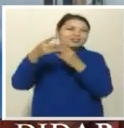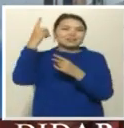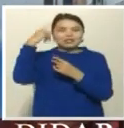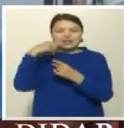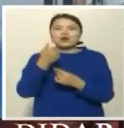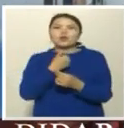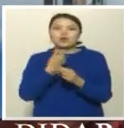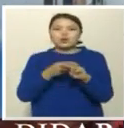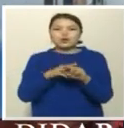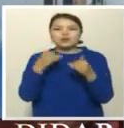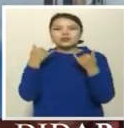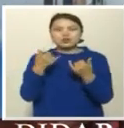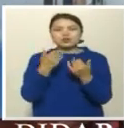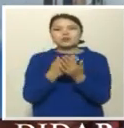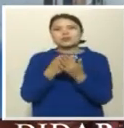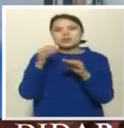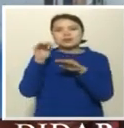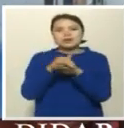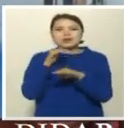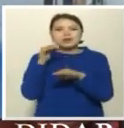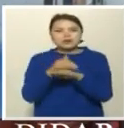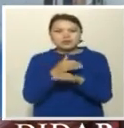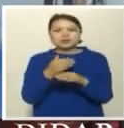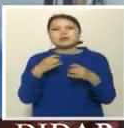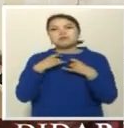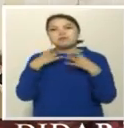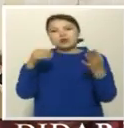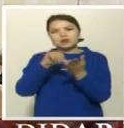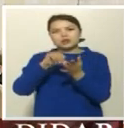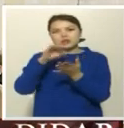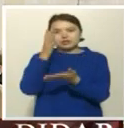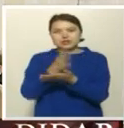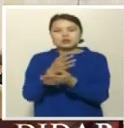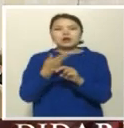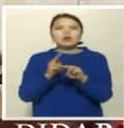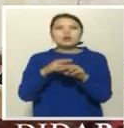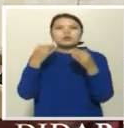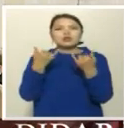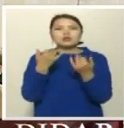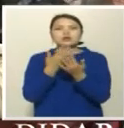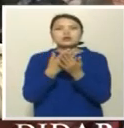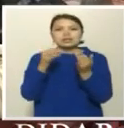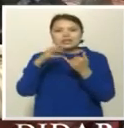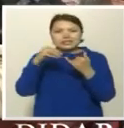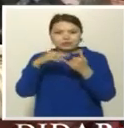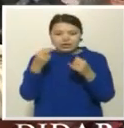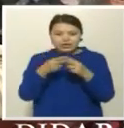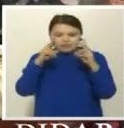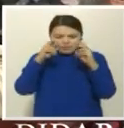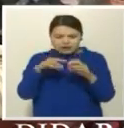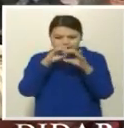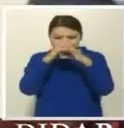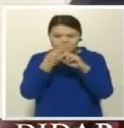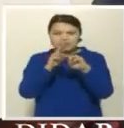өздерінің кеуделерін көтеріп жүрсін деген бағытта ұйымдастырылып жатқан шара. Бүгінде өңірде 200-ге тарта геолог қызмет етеді. Мереке